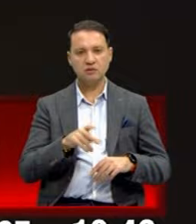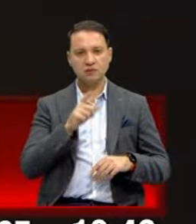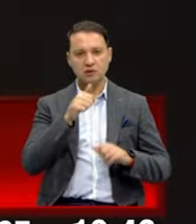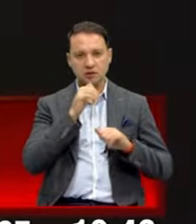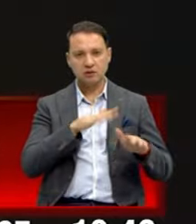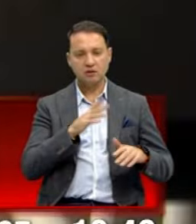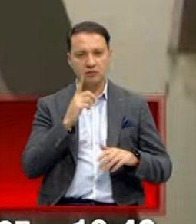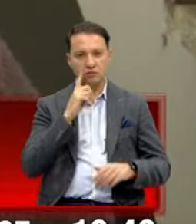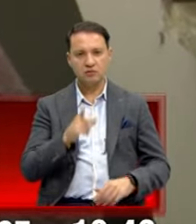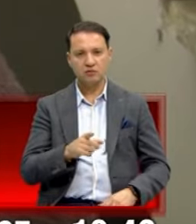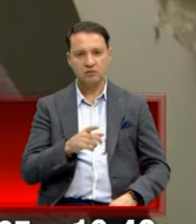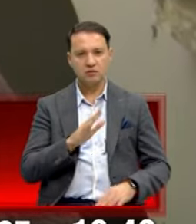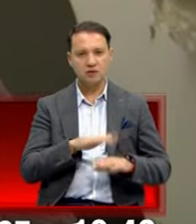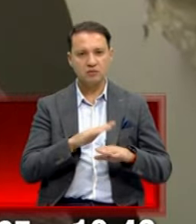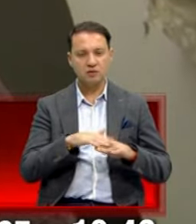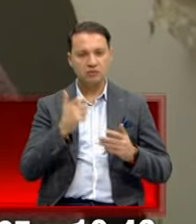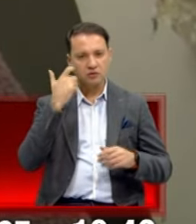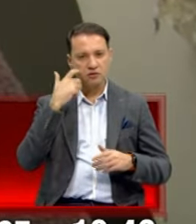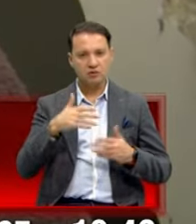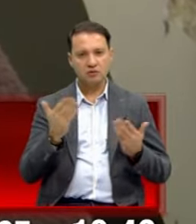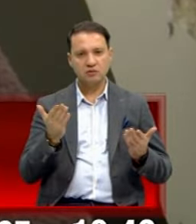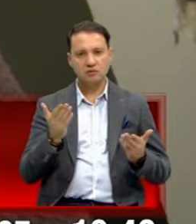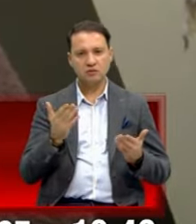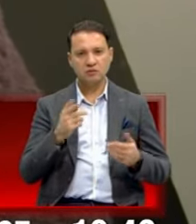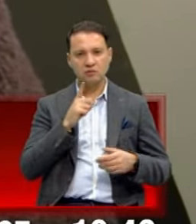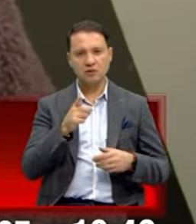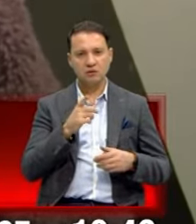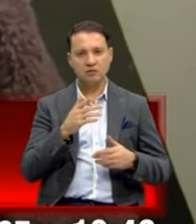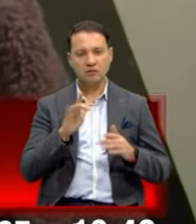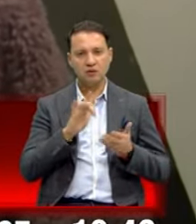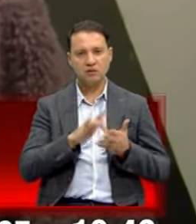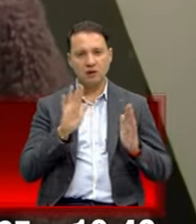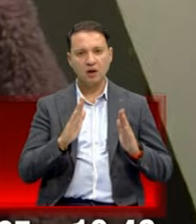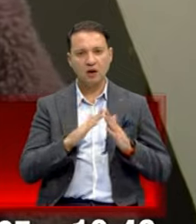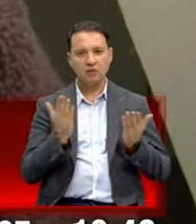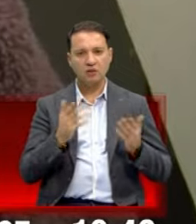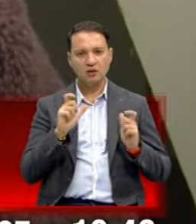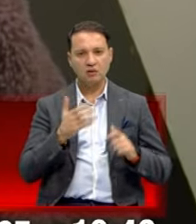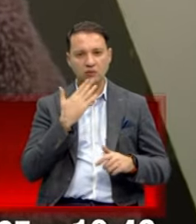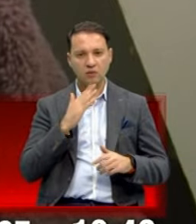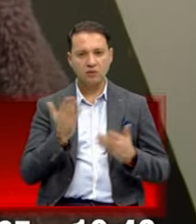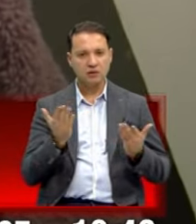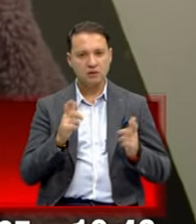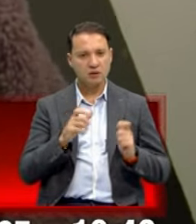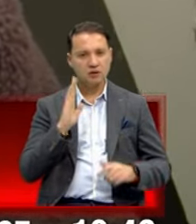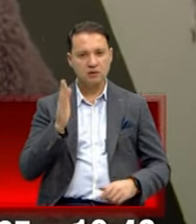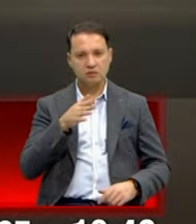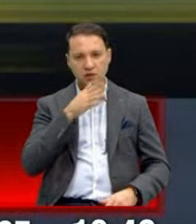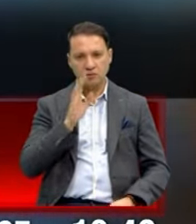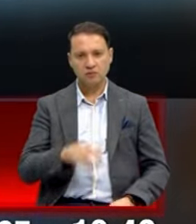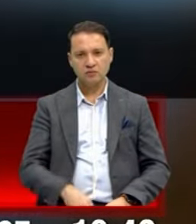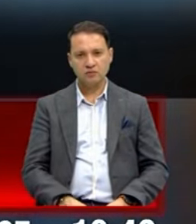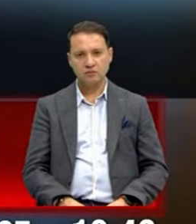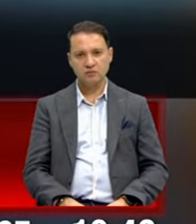de sele yakalandı. Ne yapacağımızı şaşırttık. Böyle meydanda kaldık. Ev yok, yer yok, yurt yok. Nereye gidecek bilmiyorum.